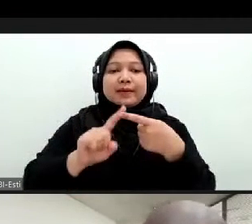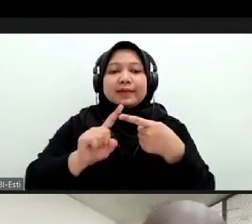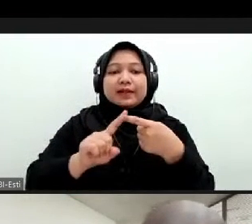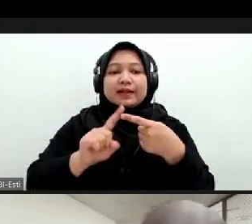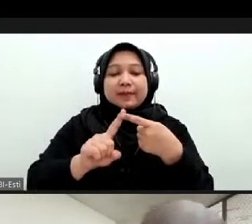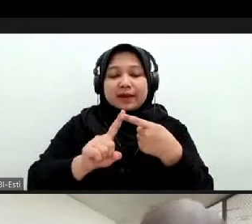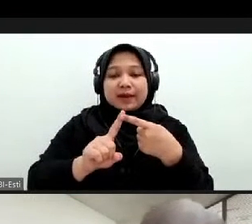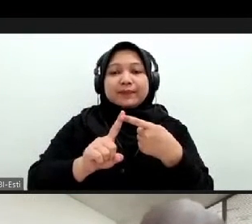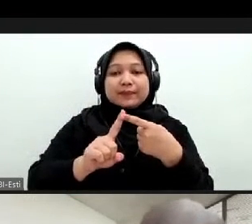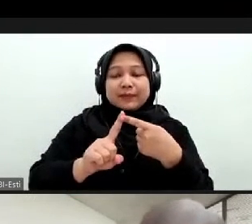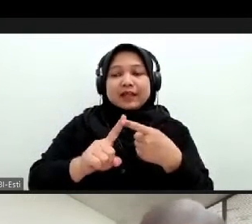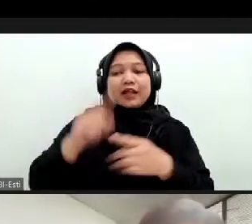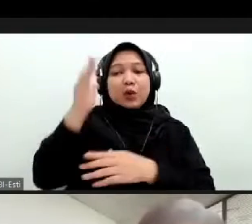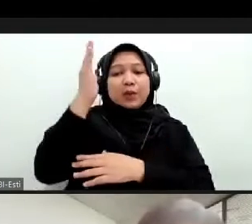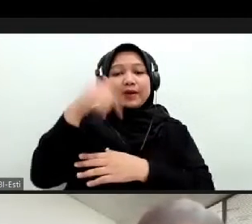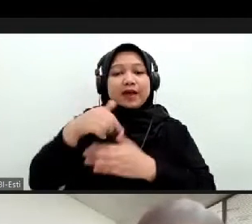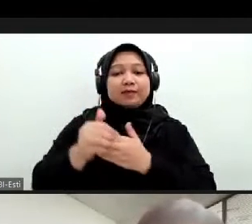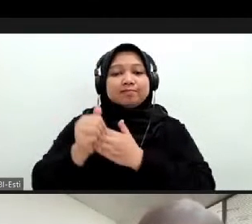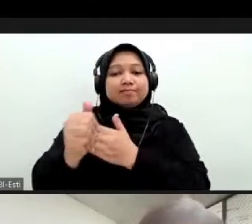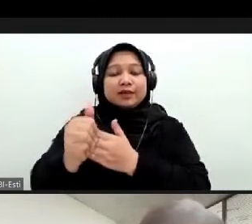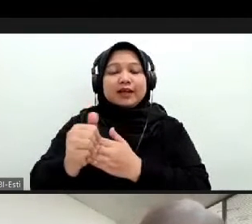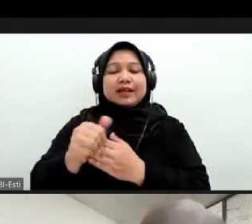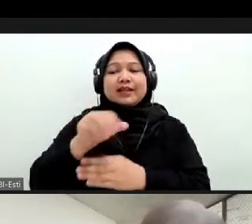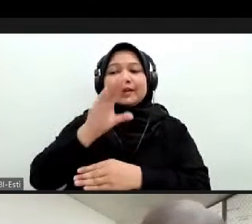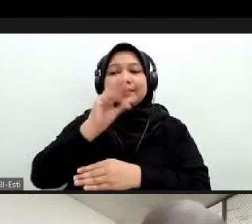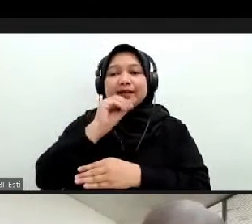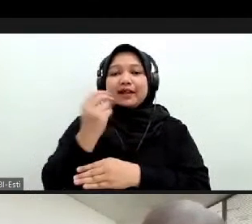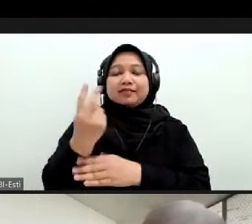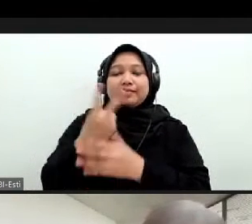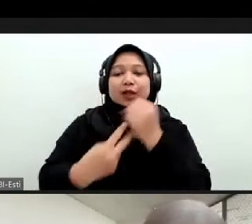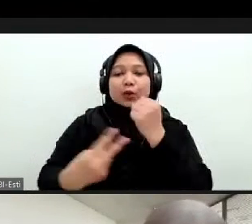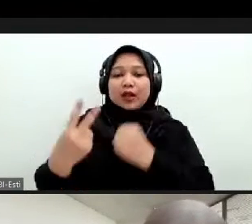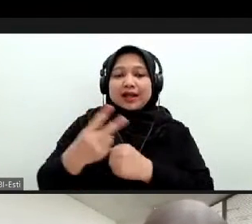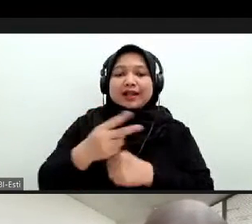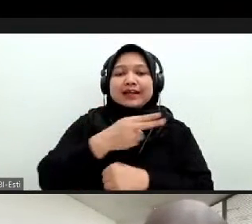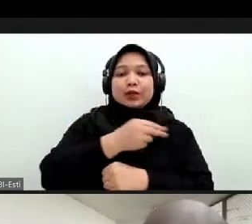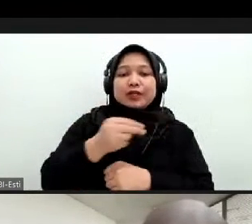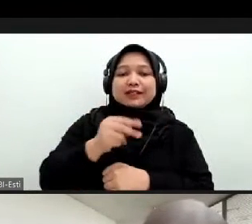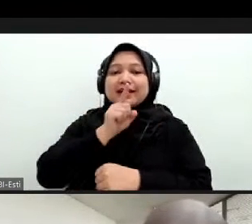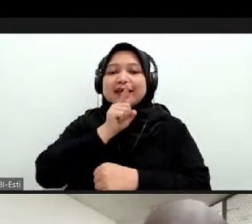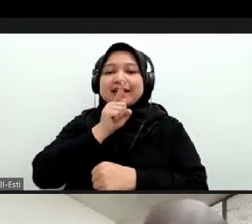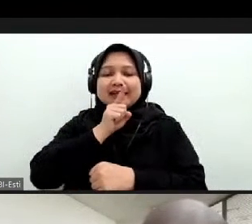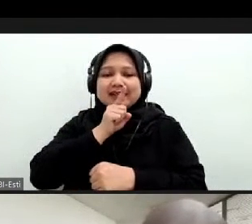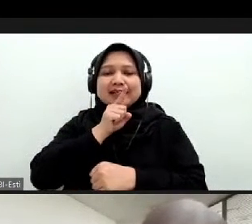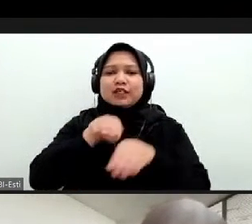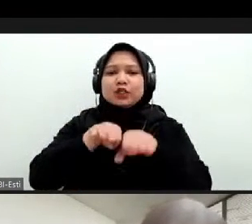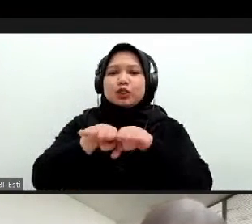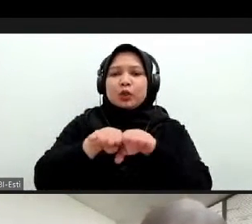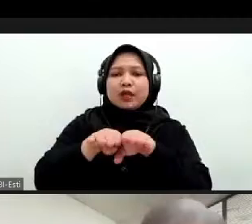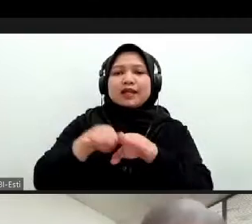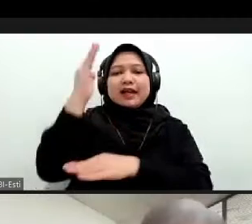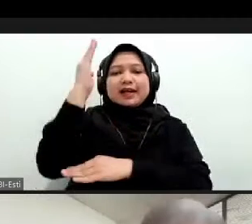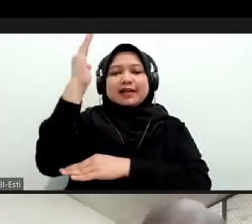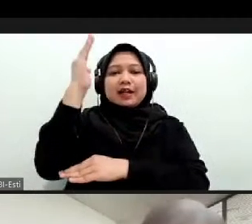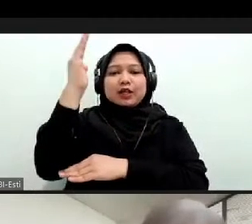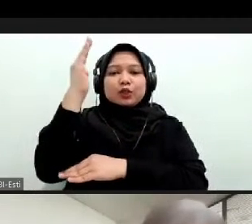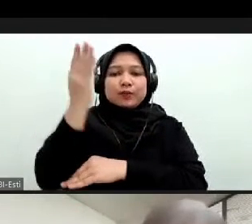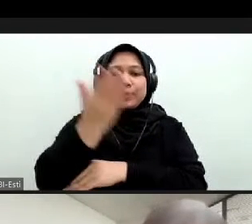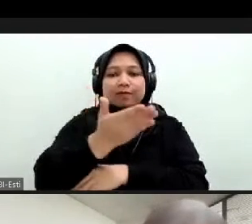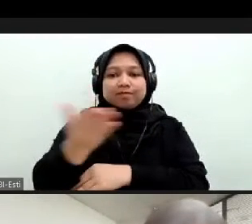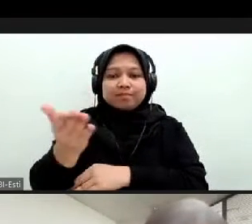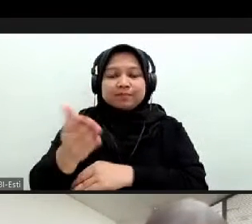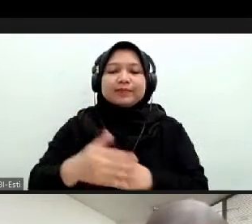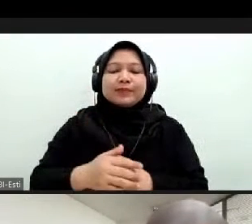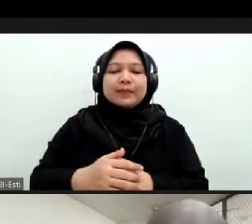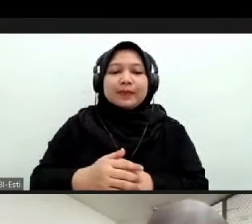secara bilingual menggunakan bahasa Indonesia dan bahasa Inggris menyesuaikan dengan paparan narasumber dan pertanyaan yang diajukan. Sehingga, untuk peserta